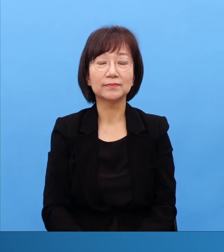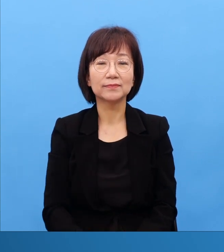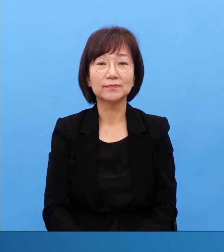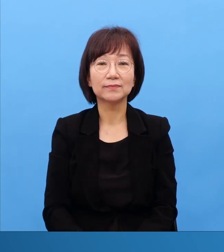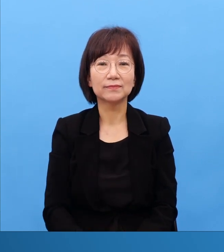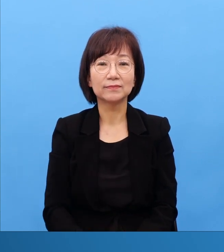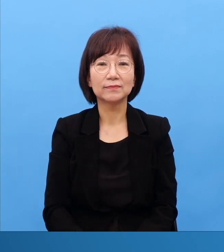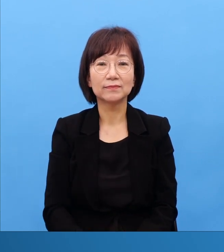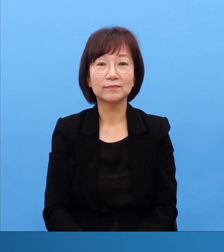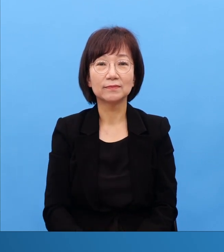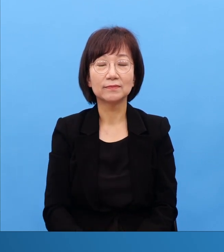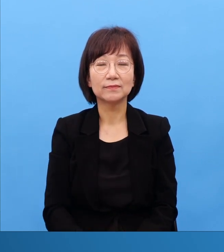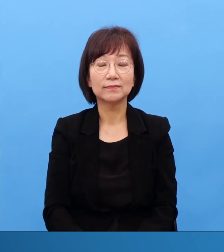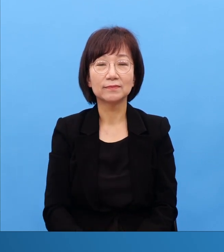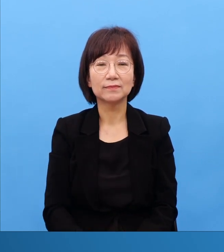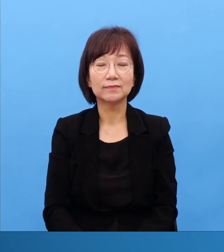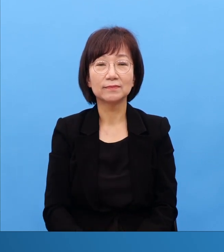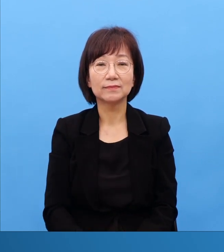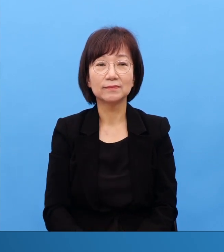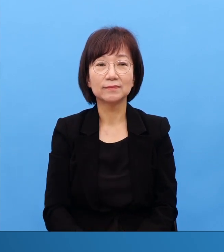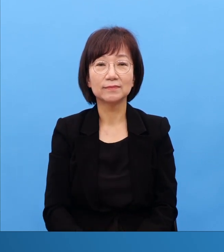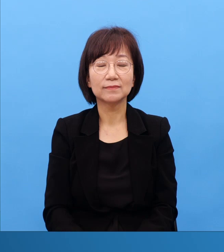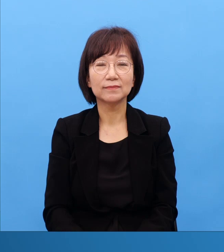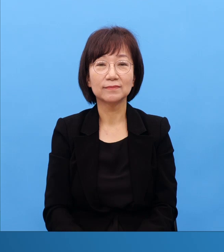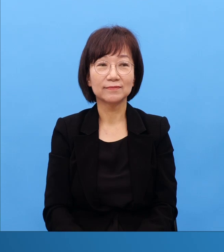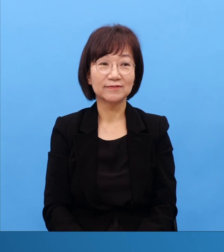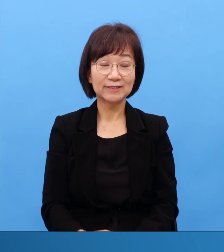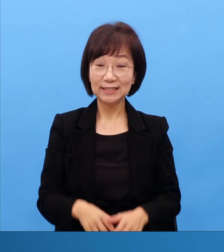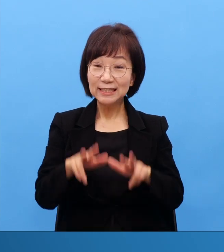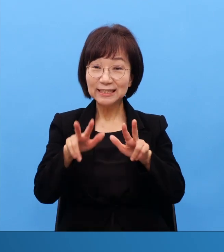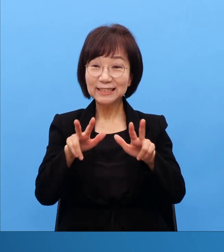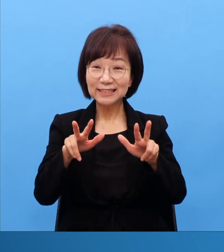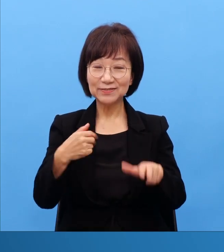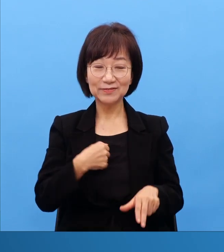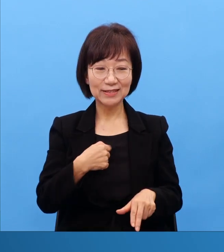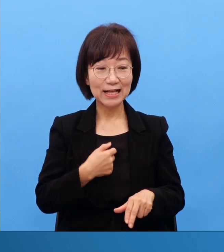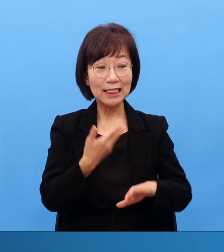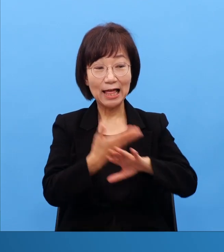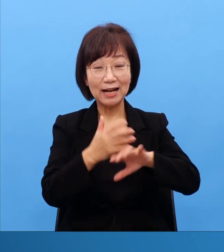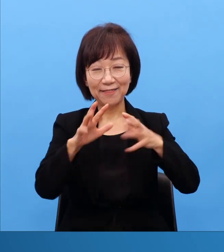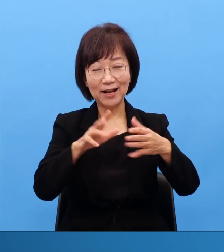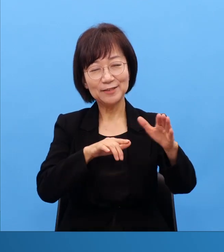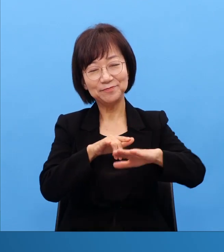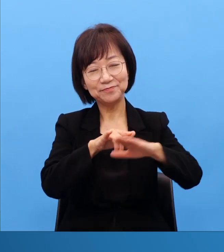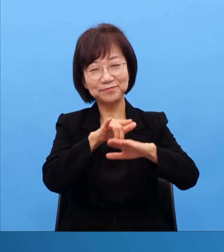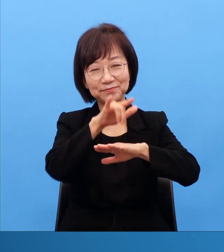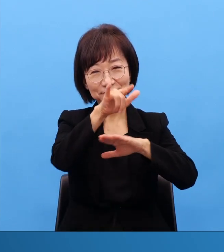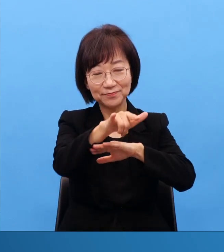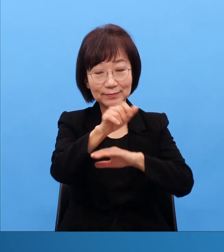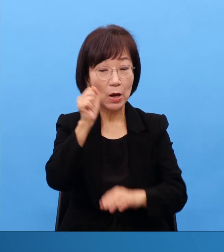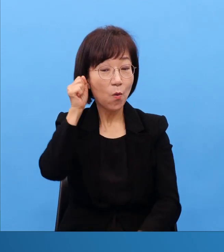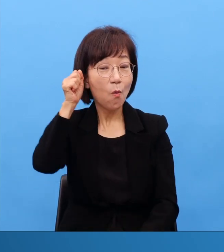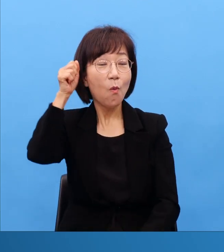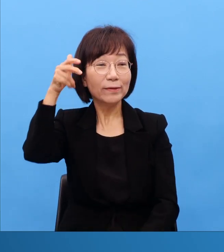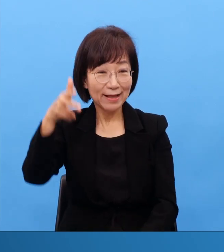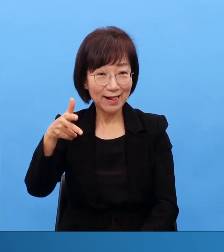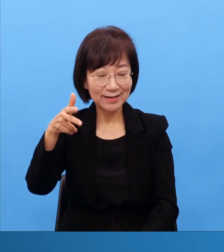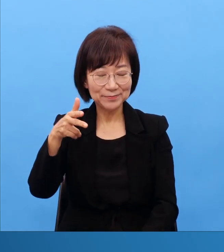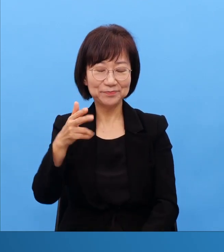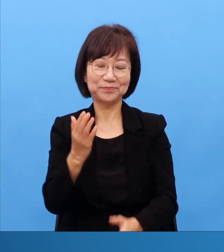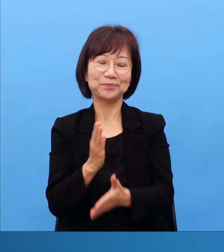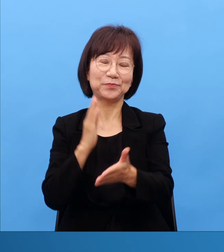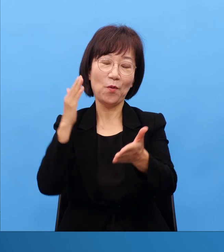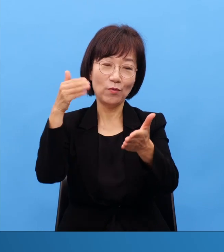제가 어느 나라를 가든 어느 호텔 가든 그 불이 나면 어디로 나가지?